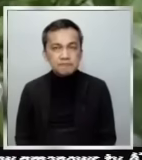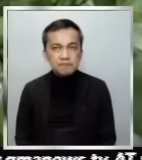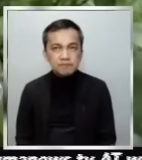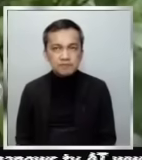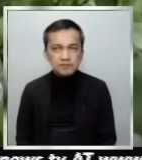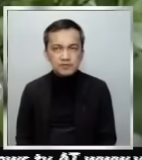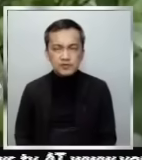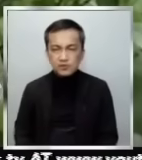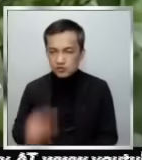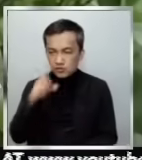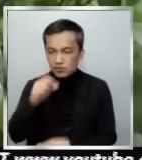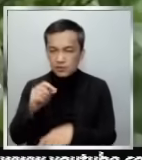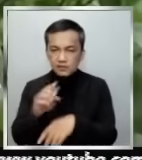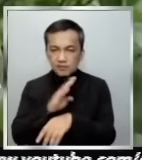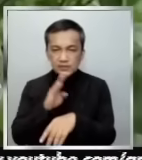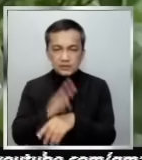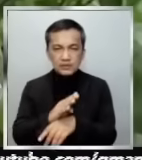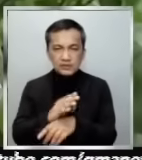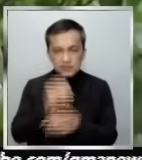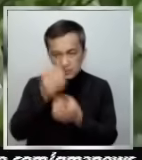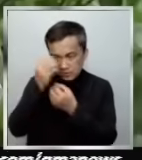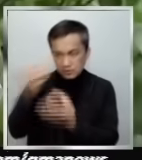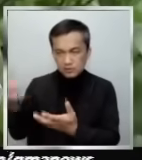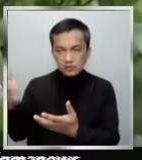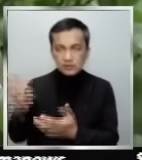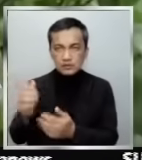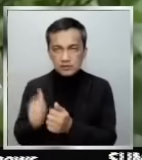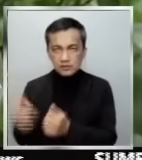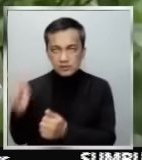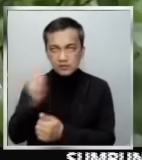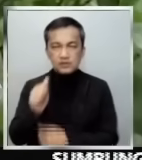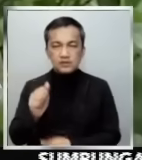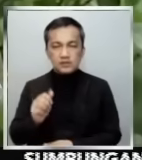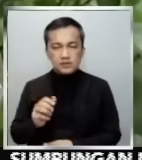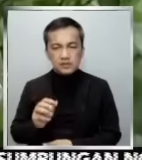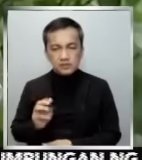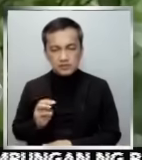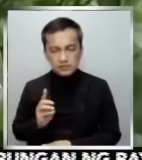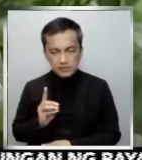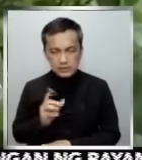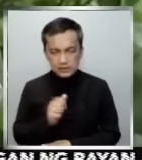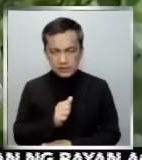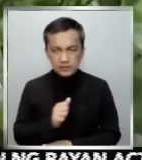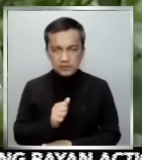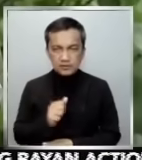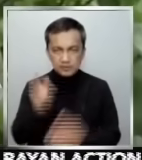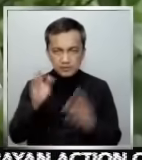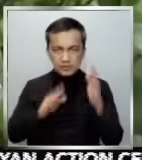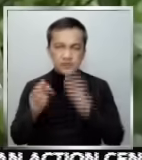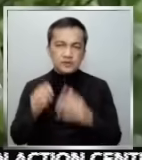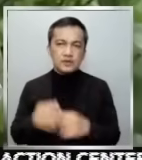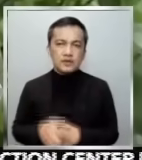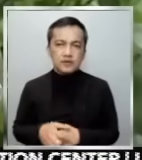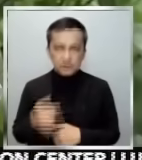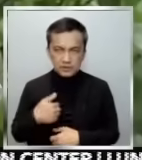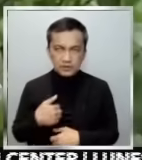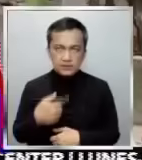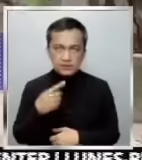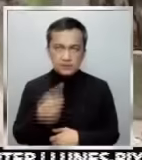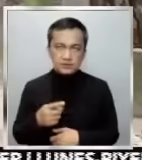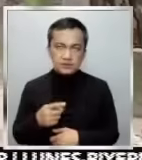na naiparating sa pamunuan ng ano na yung problema po problema ko po sa